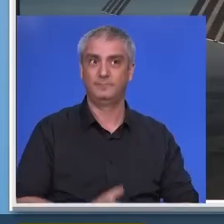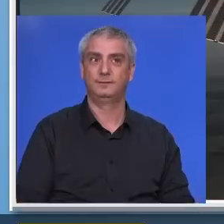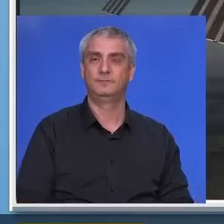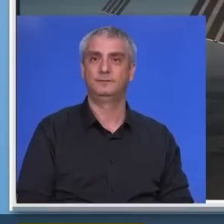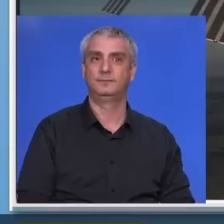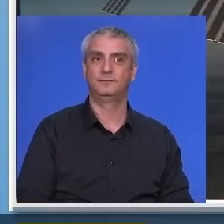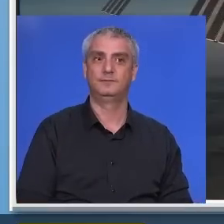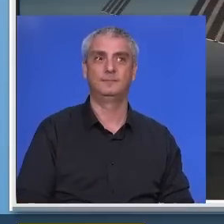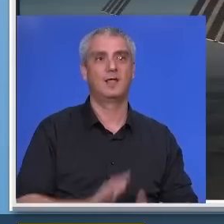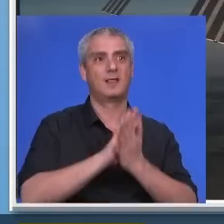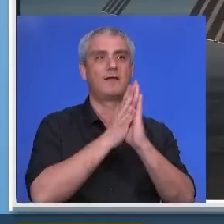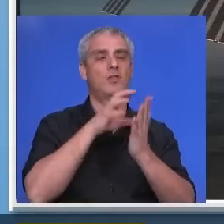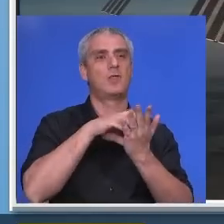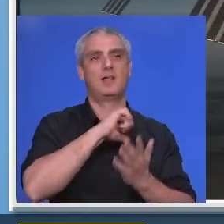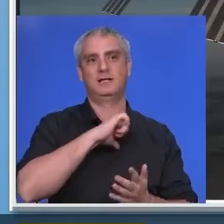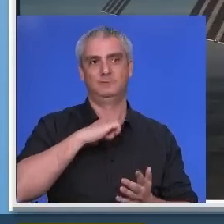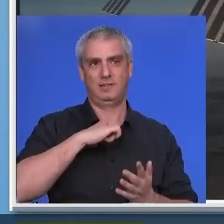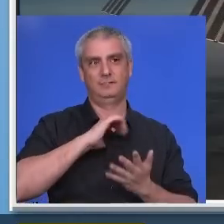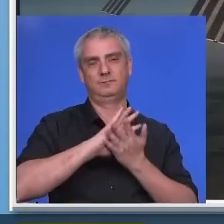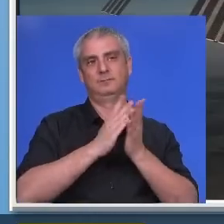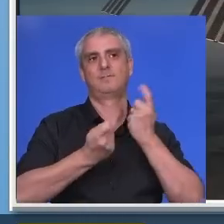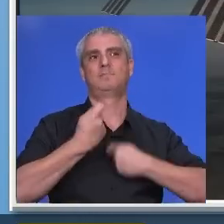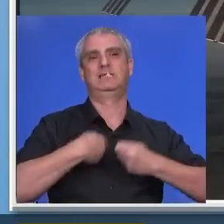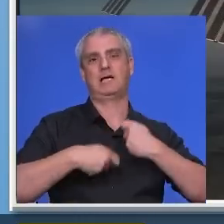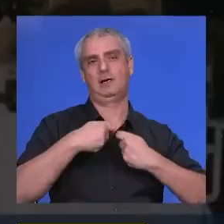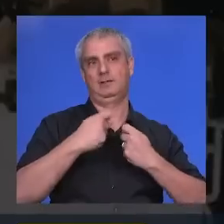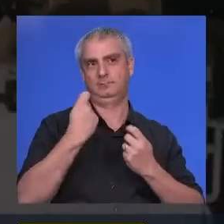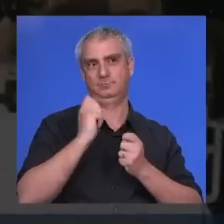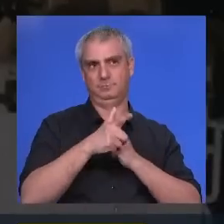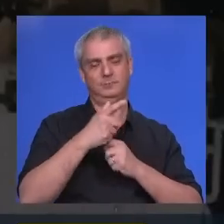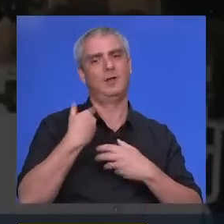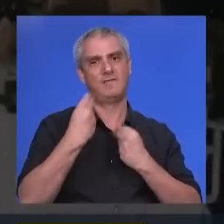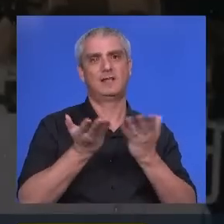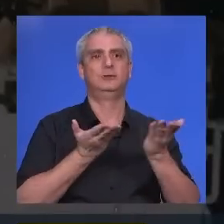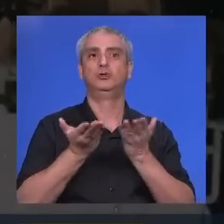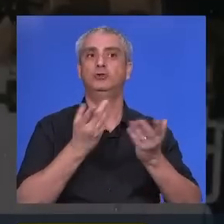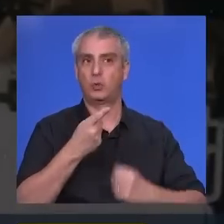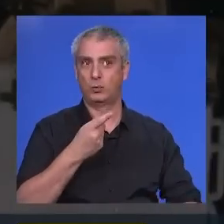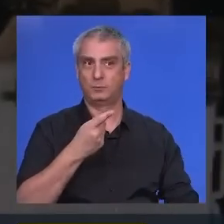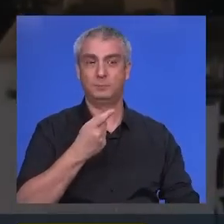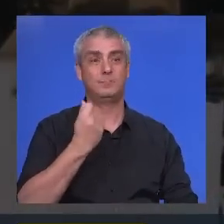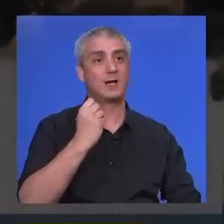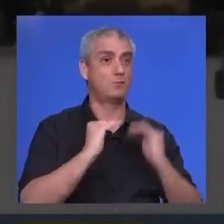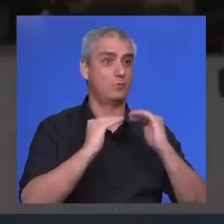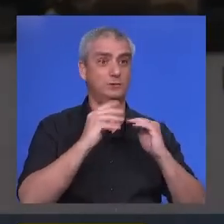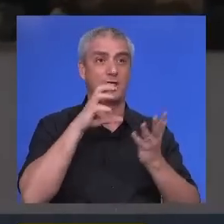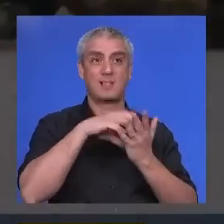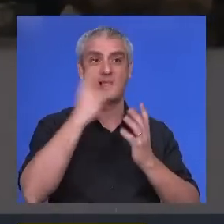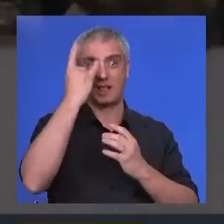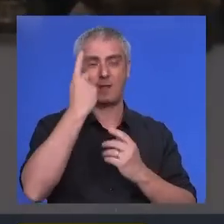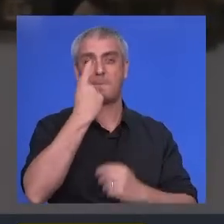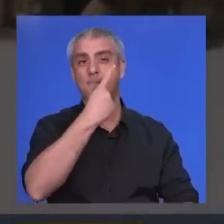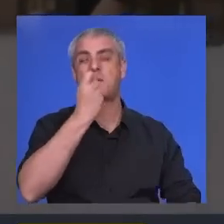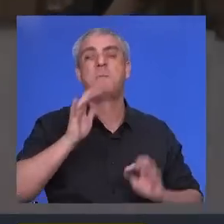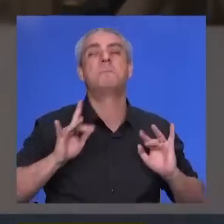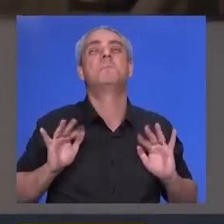become a free flyer and operate as a commercial space station, continuing to provide services. מחיר ממוצע של תחנת חלל הוא 100 מיליארד יורו,